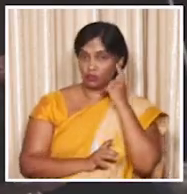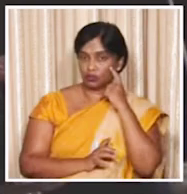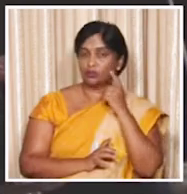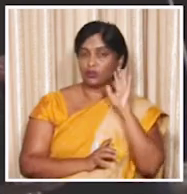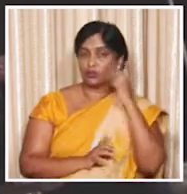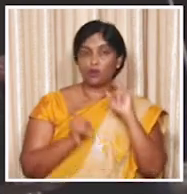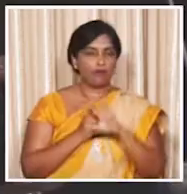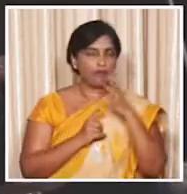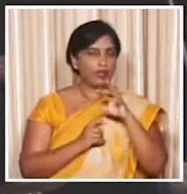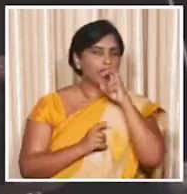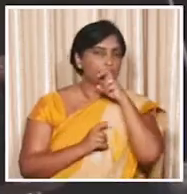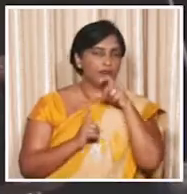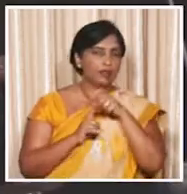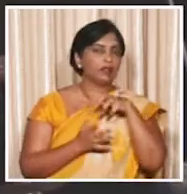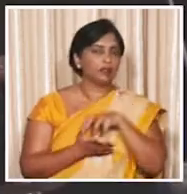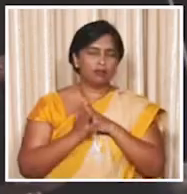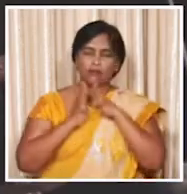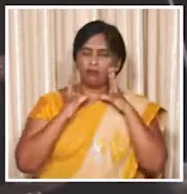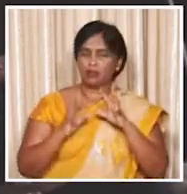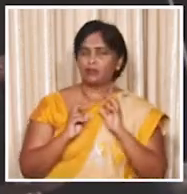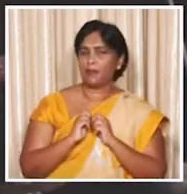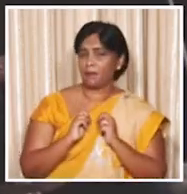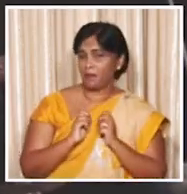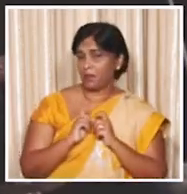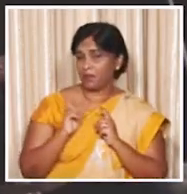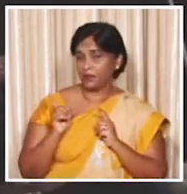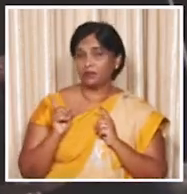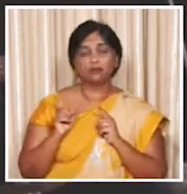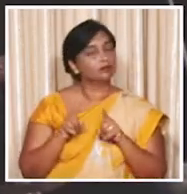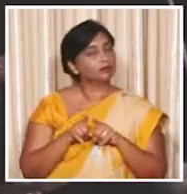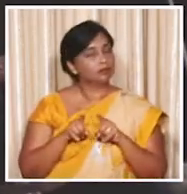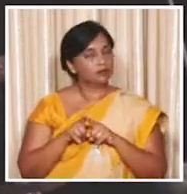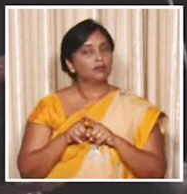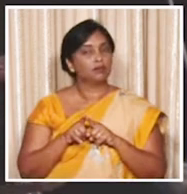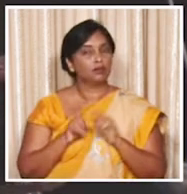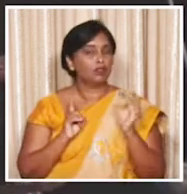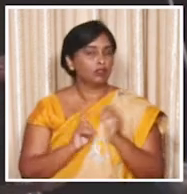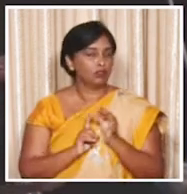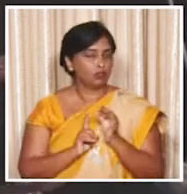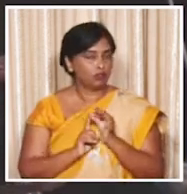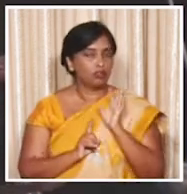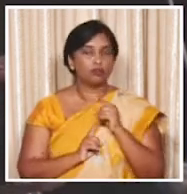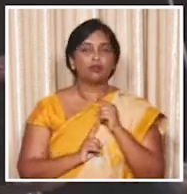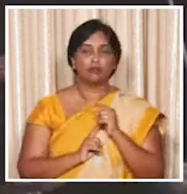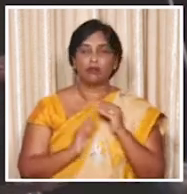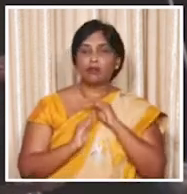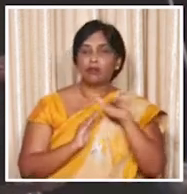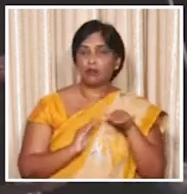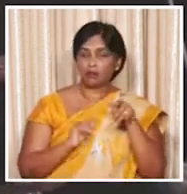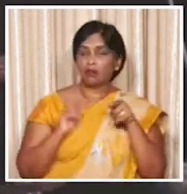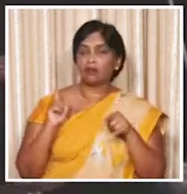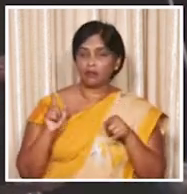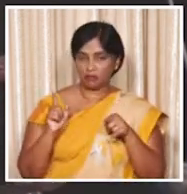கிளிநொச்சி மாவட்டத்தின் மிக பின்தங்கிய கிராமமான ஊற்றுப்புலத்தில் இருந்து அடிப்படை வசதிகளை அற்ற அந்த கிராமத்தில் இருந்து